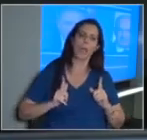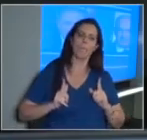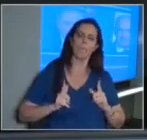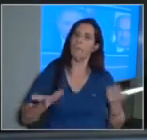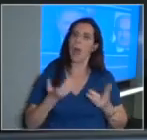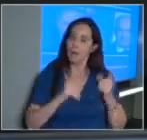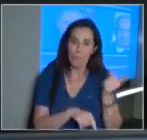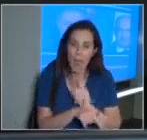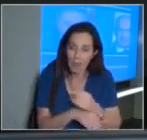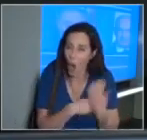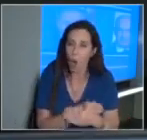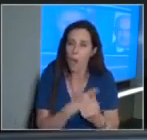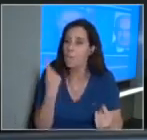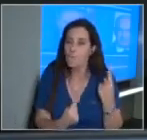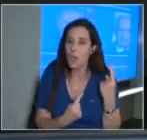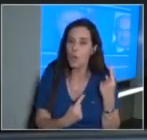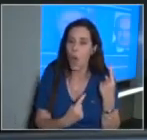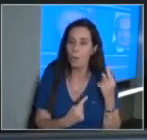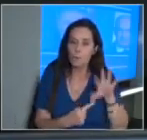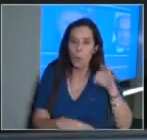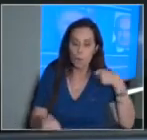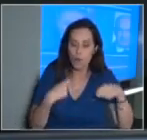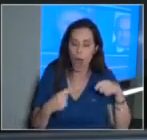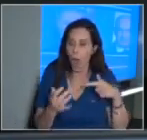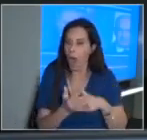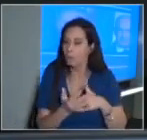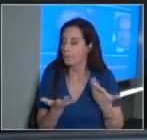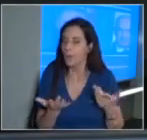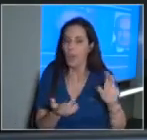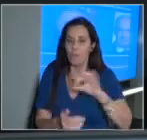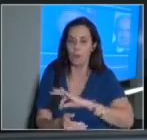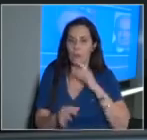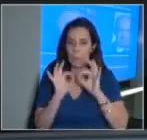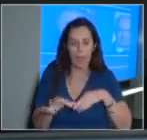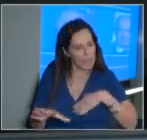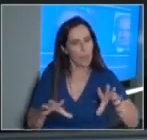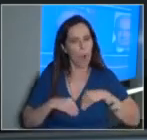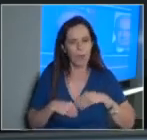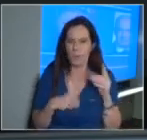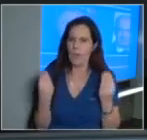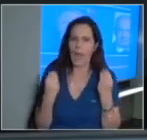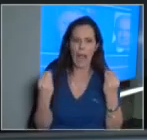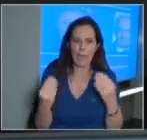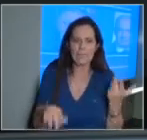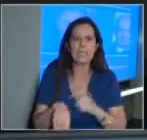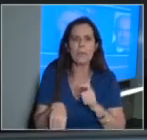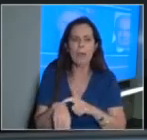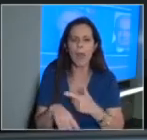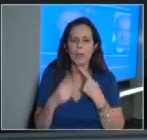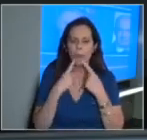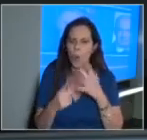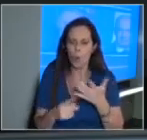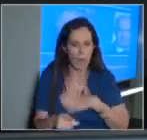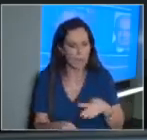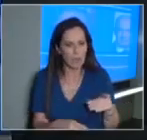עכשיו מה יקרה? בדקה ה-90 פתאום יגיעו לאיזושהי פשרה במצווה הגיוס, וליברמן יגיד הכל בסדר, אני מוכן להיכנס, ואז רגע, אין זמן עכשיו לדון, ואולי לזה